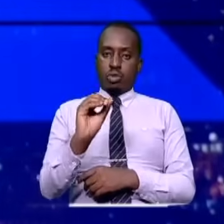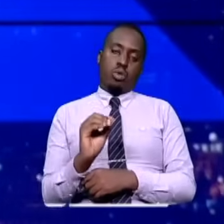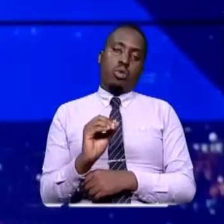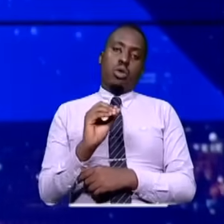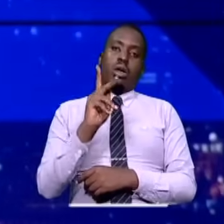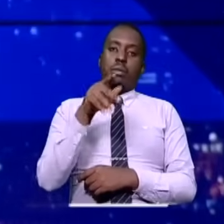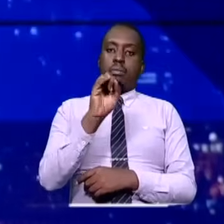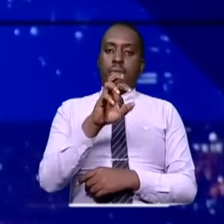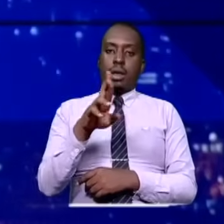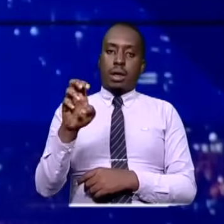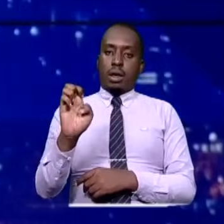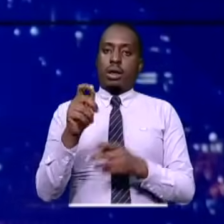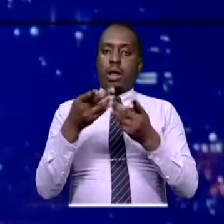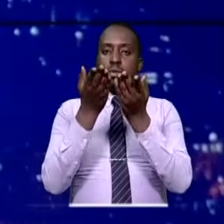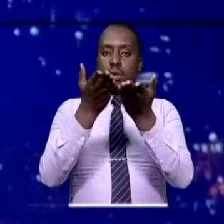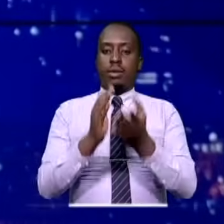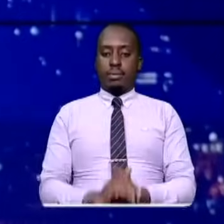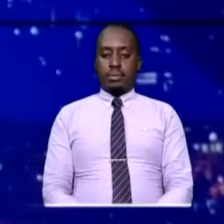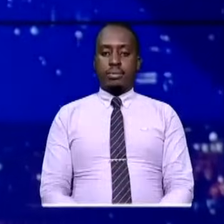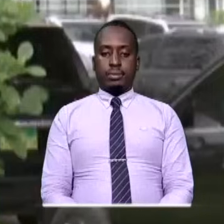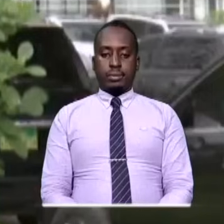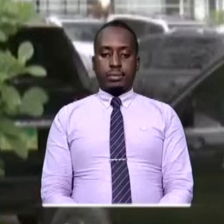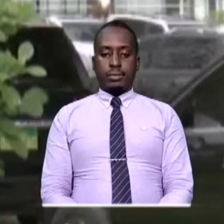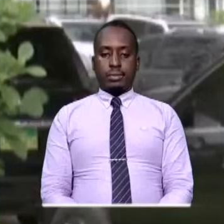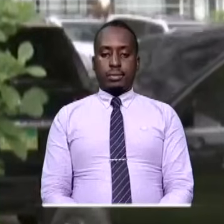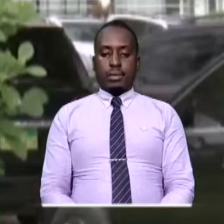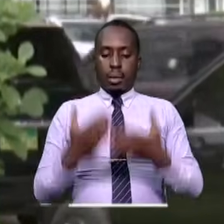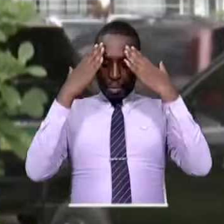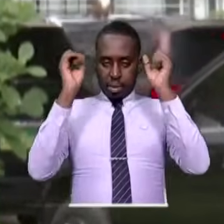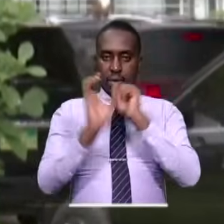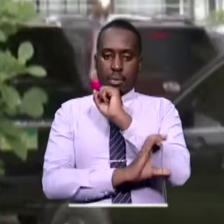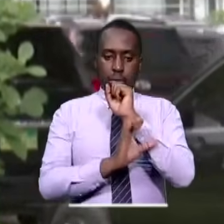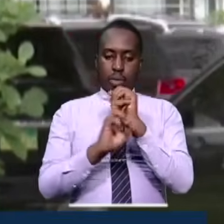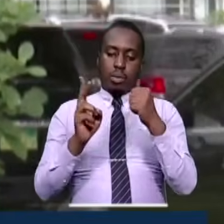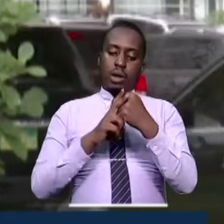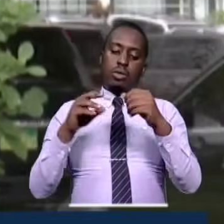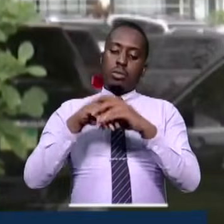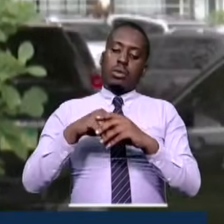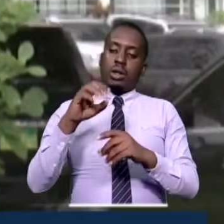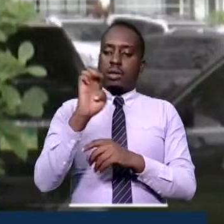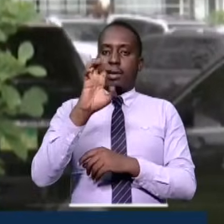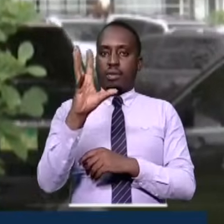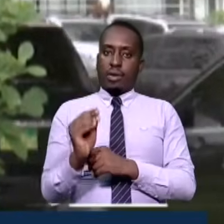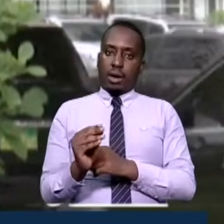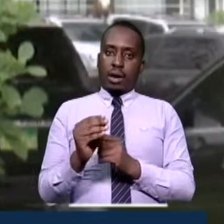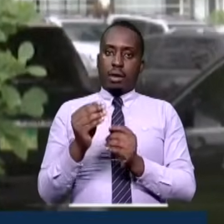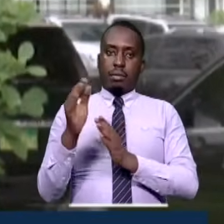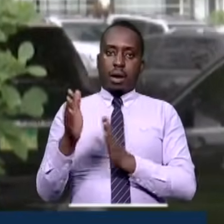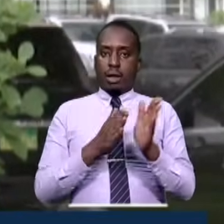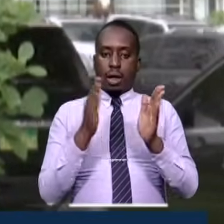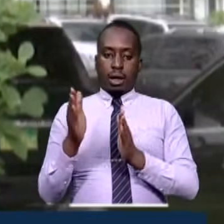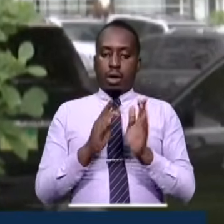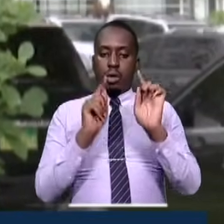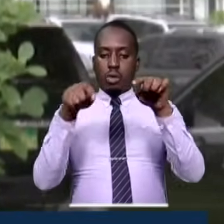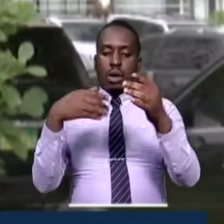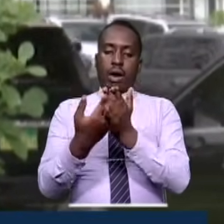Pierre Celestin niho baherereye. Abakuru b'ibihugu birindwi bigize umuryango wa Afrika y'Iburasirazuba barateganywa